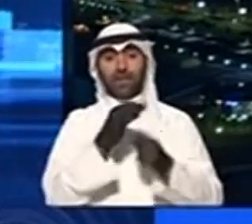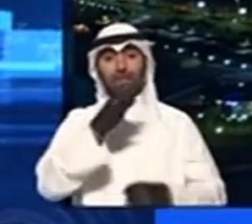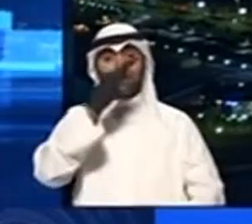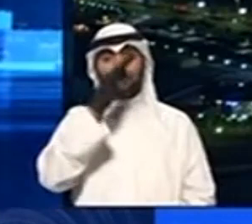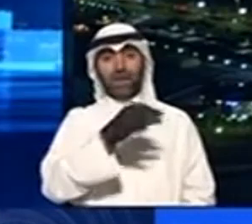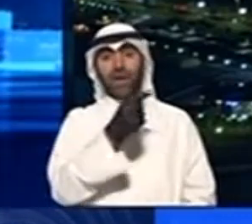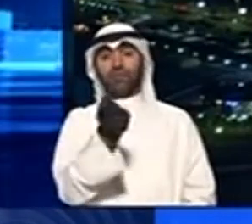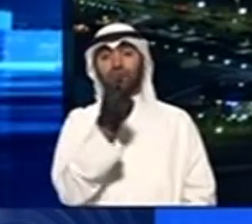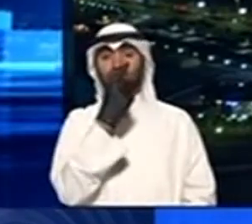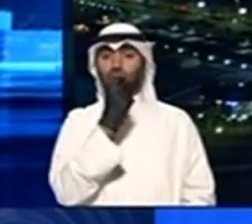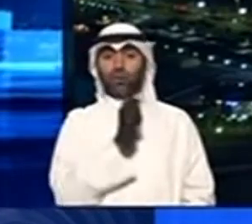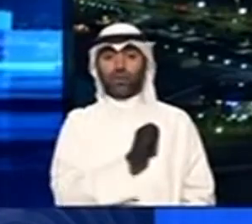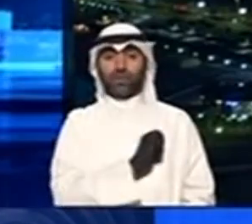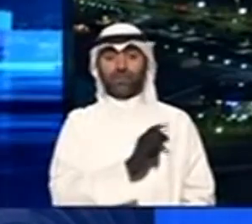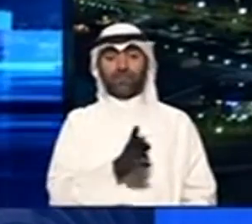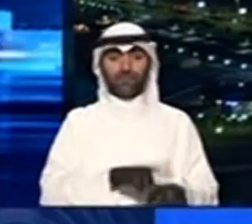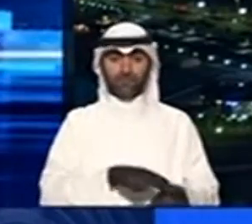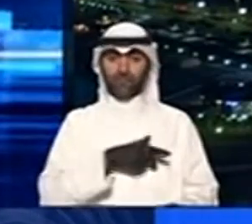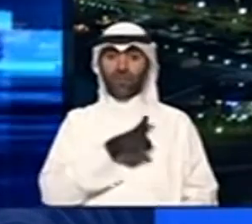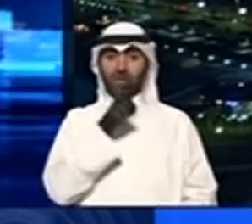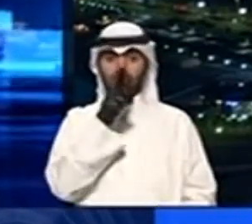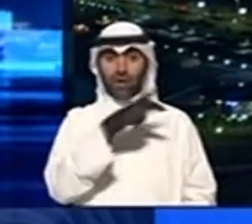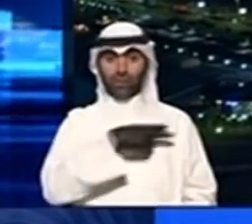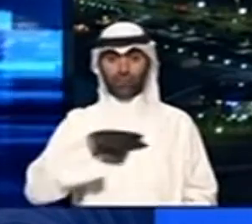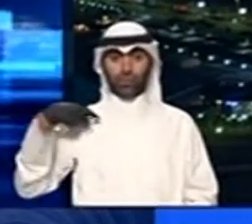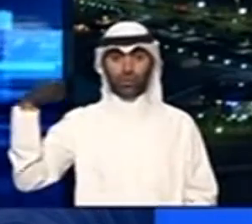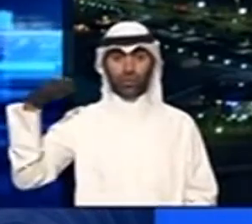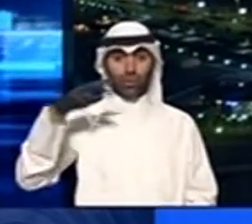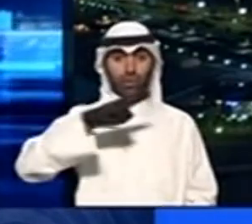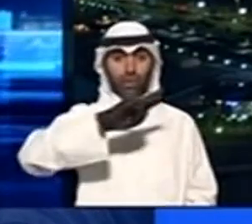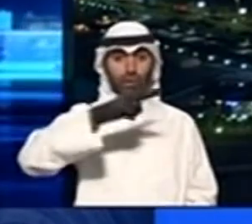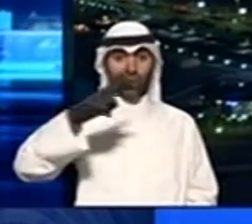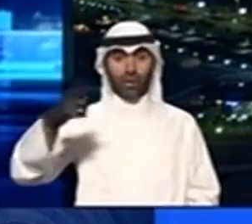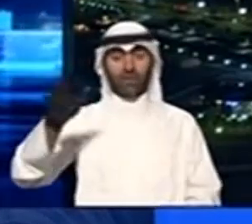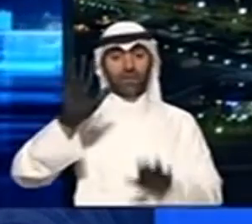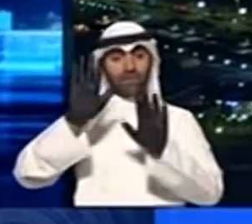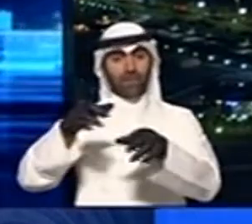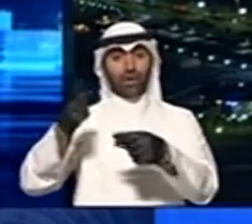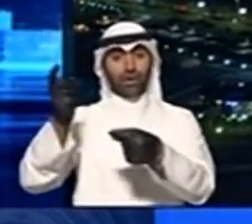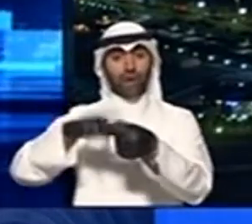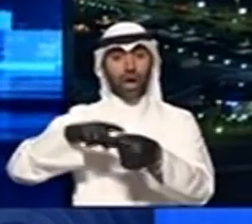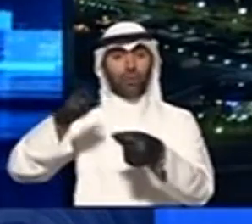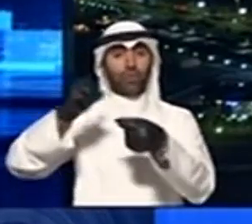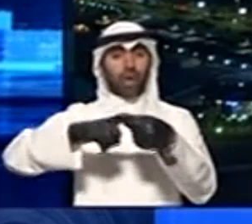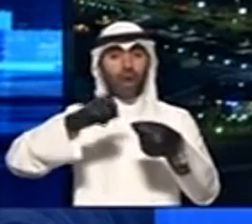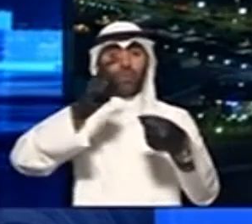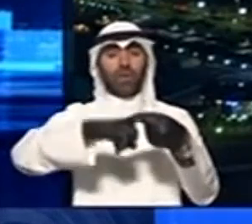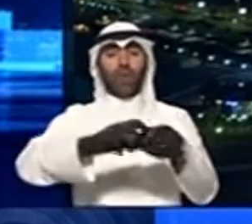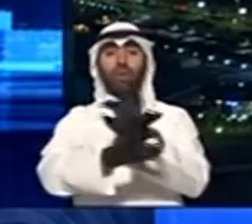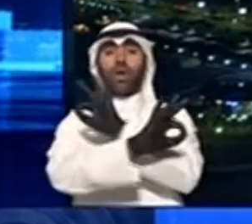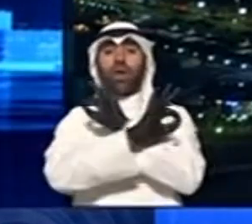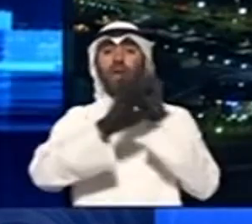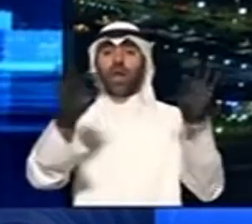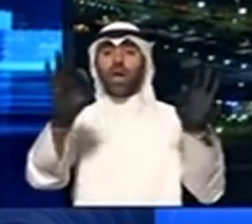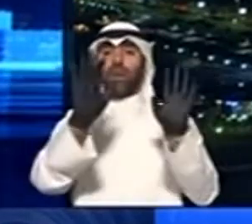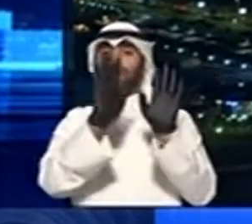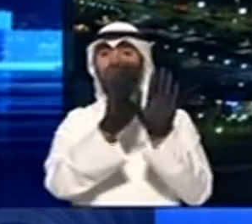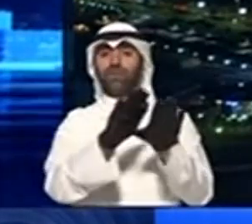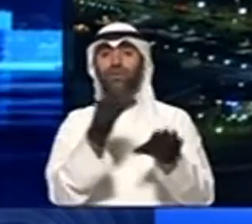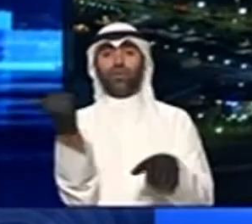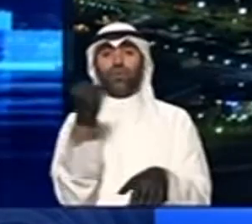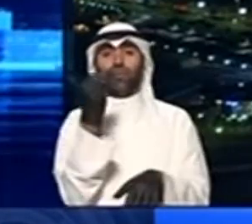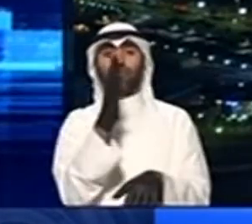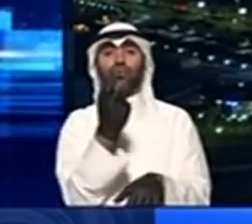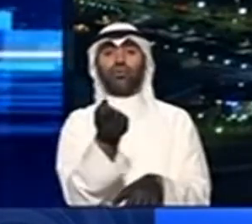الأماكن تحت قيادة الأولوية الصحية لننجى في من أو ننتصر على